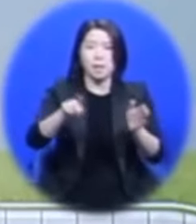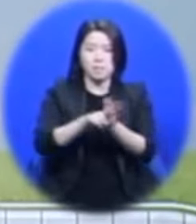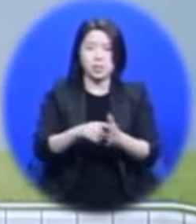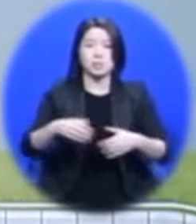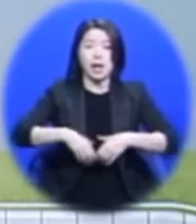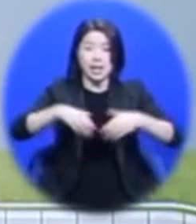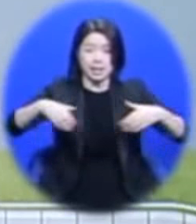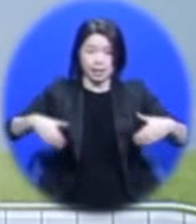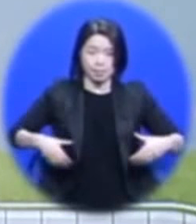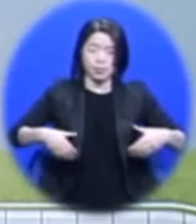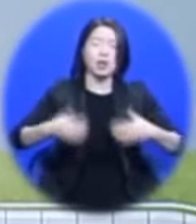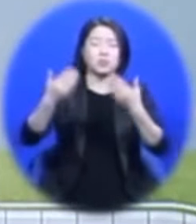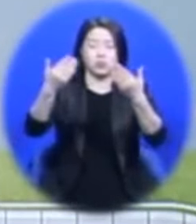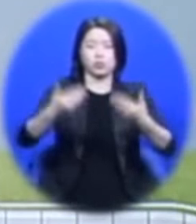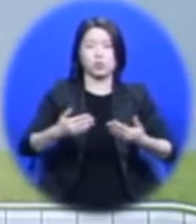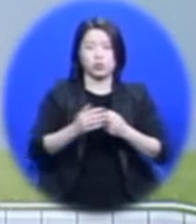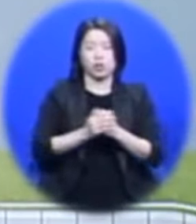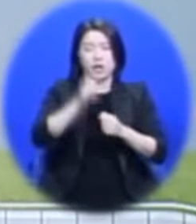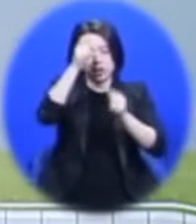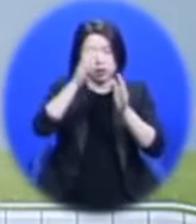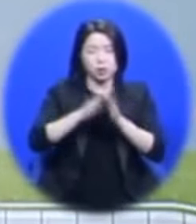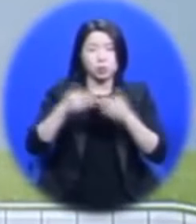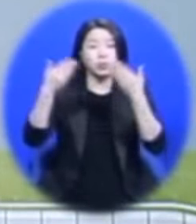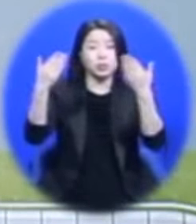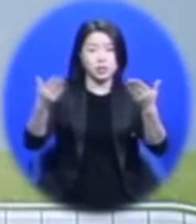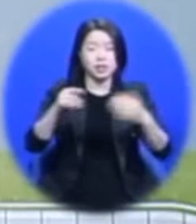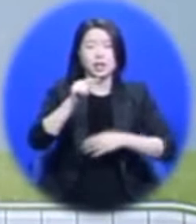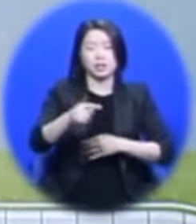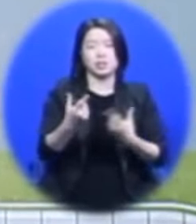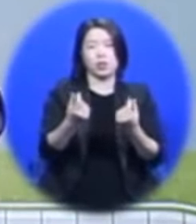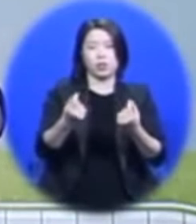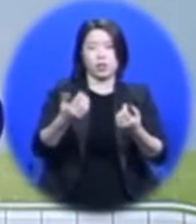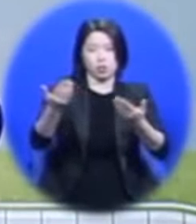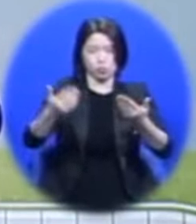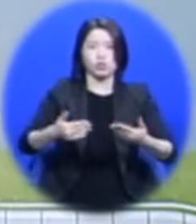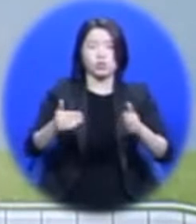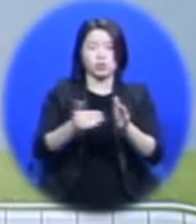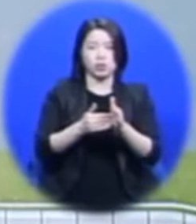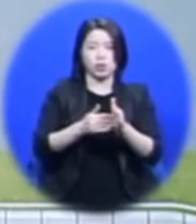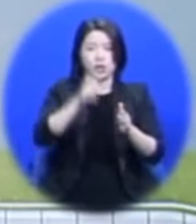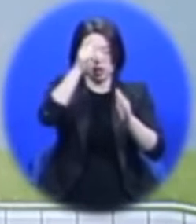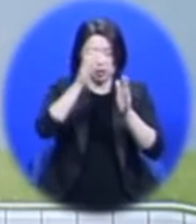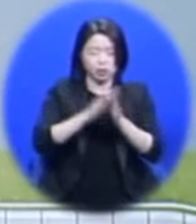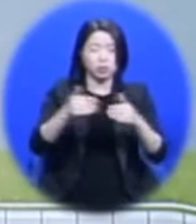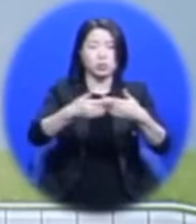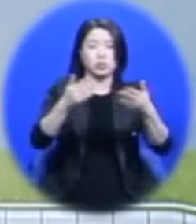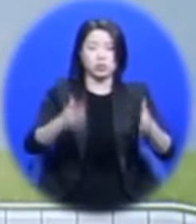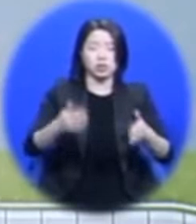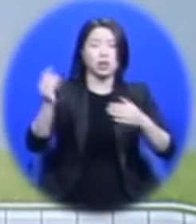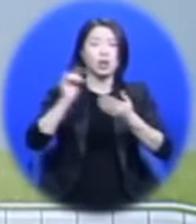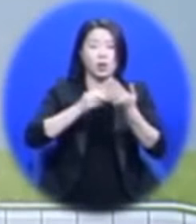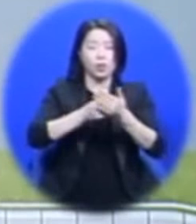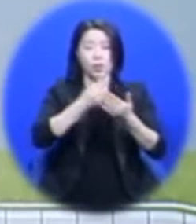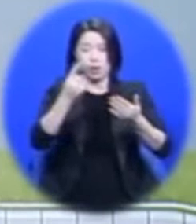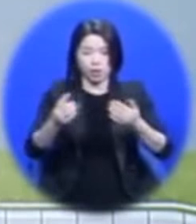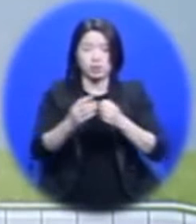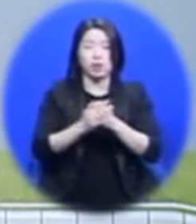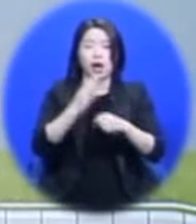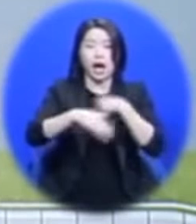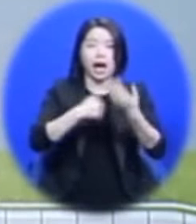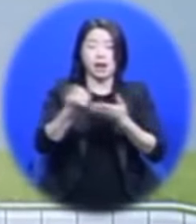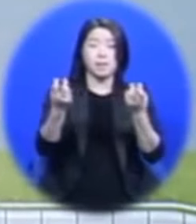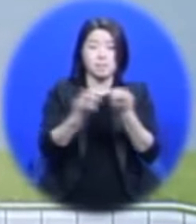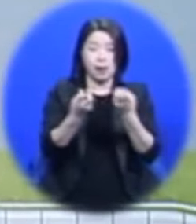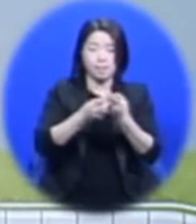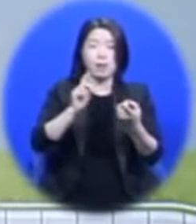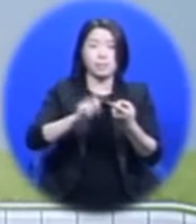자기에게 주셨다는 거예요. 기도하니까 그렇게 해주셨다는 거예요. 그래서 기도실에서 나와서 다시 하나님의 방법대로